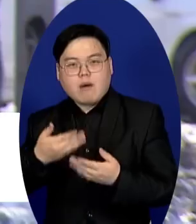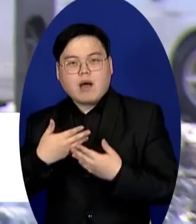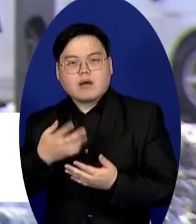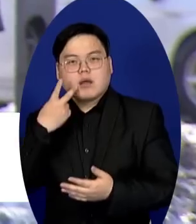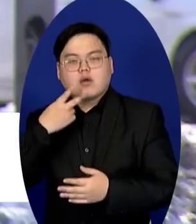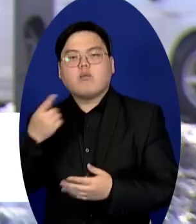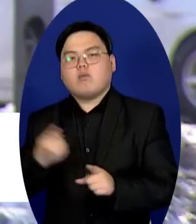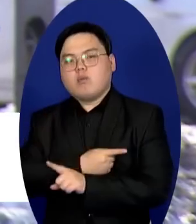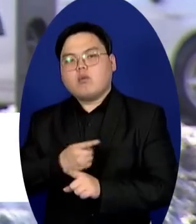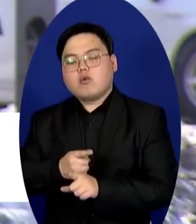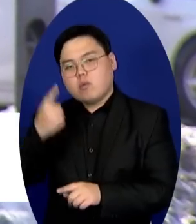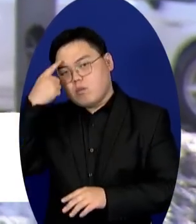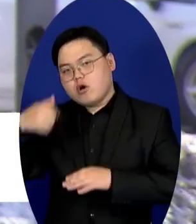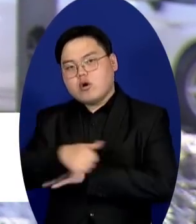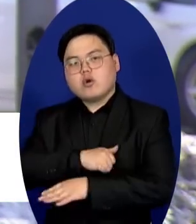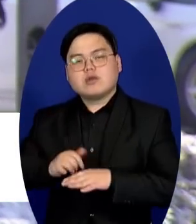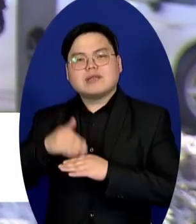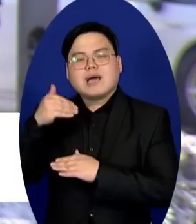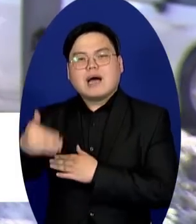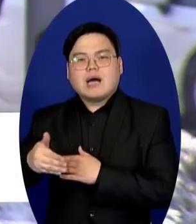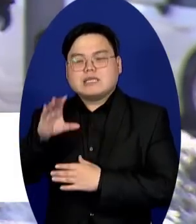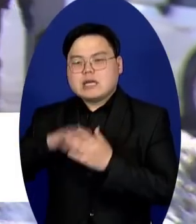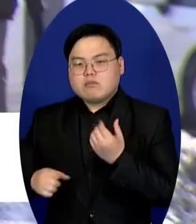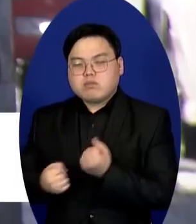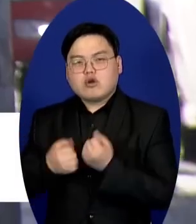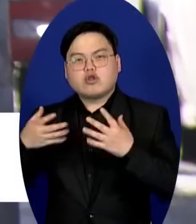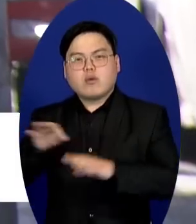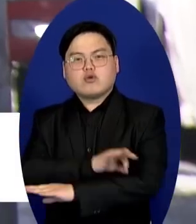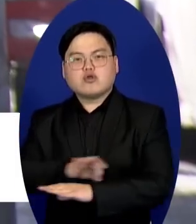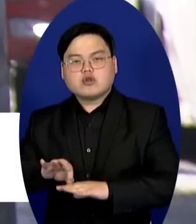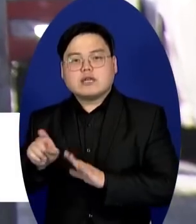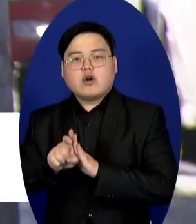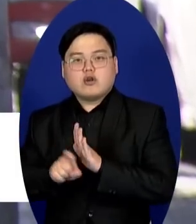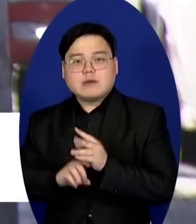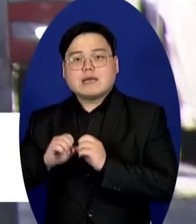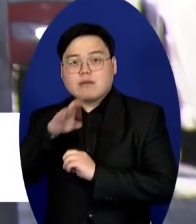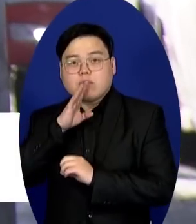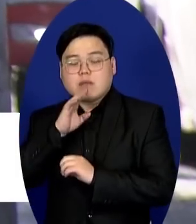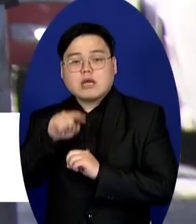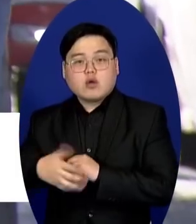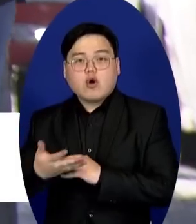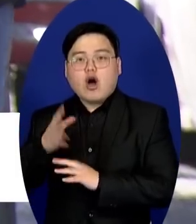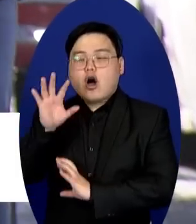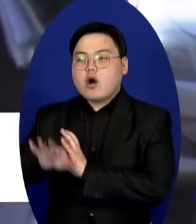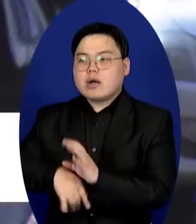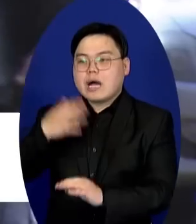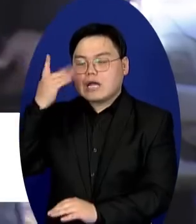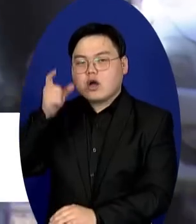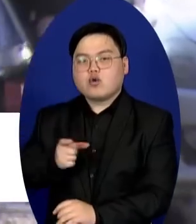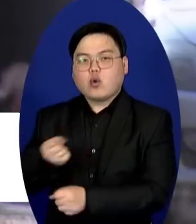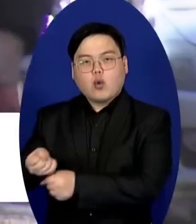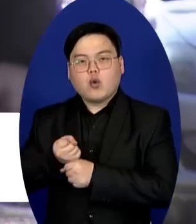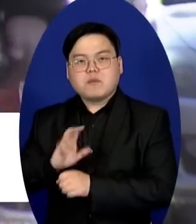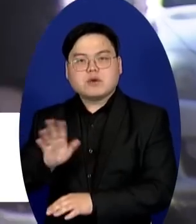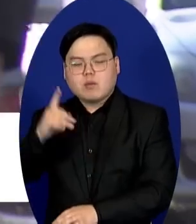нуусангүй. Манай улсад цаашид хөрөнгө оруулалт өндөр мега төсөл олон хэрэгжнэ. Энэ тохиолдолд гаднаас ажиллах хүч импортлохгүй